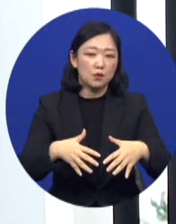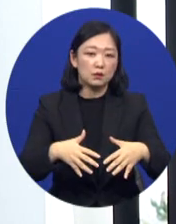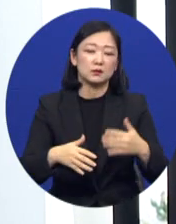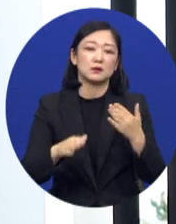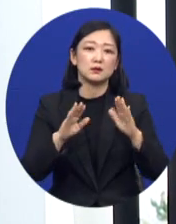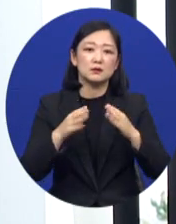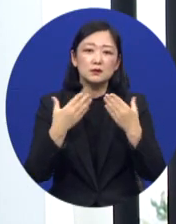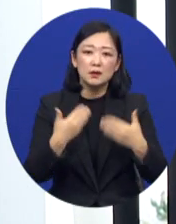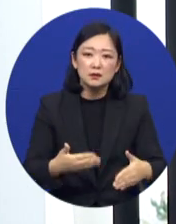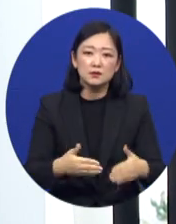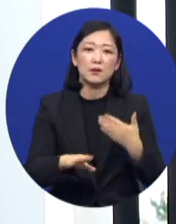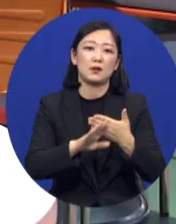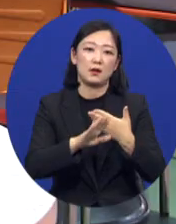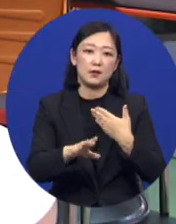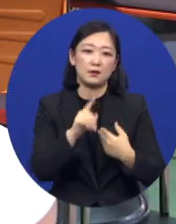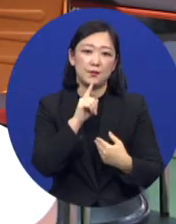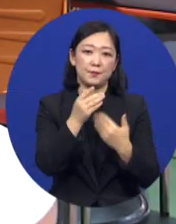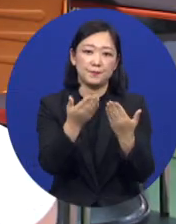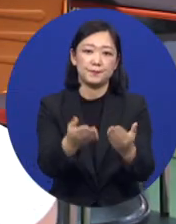다르다고 주장했습니다.